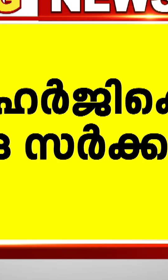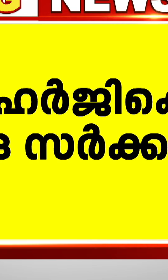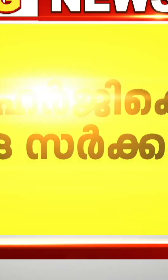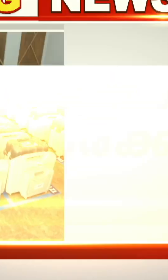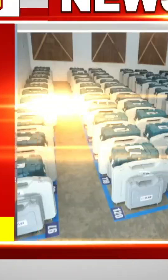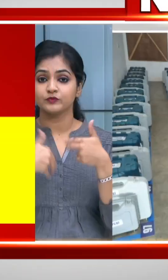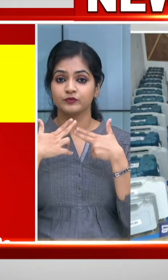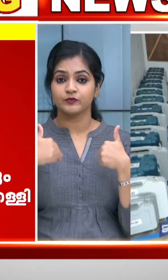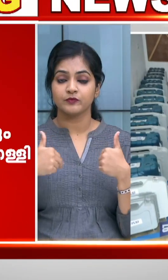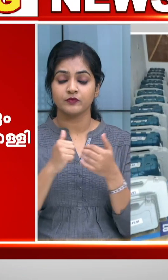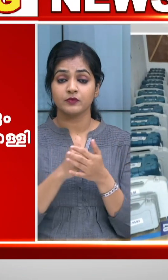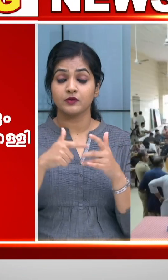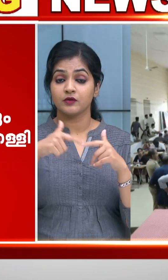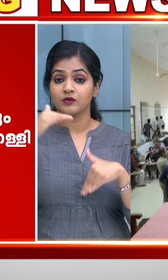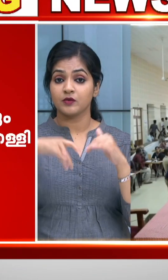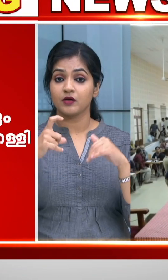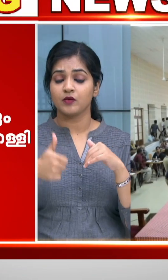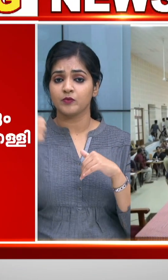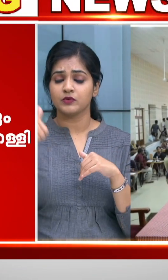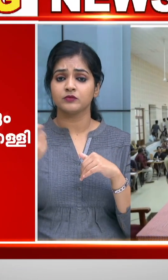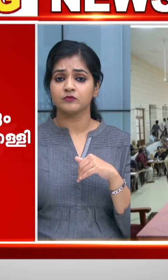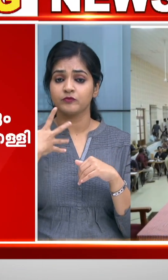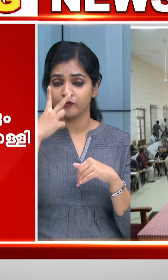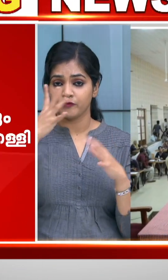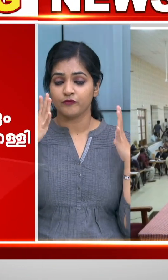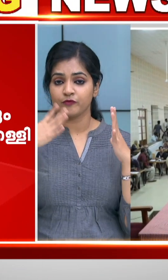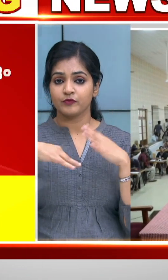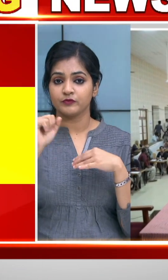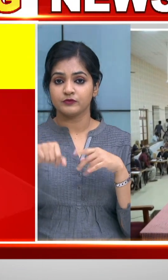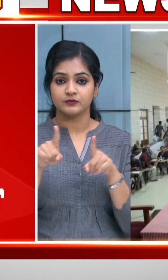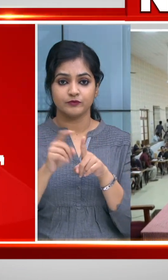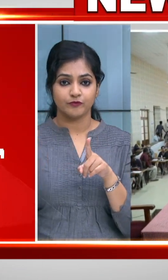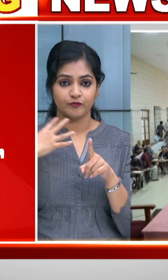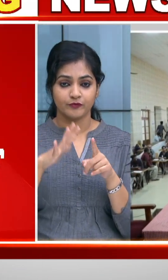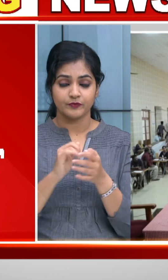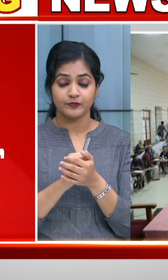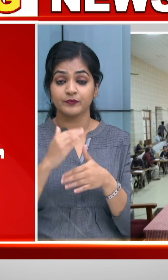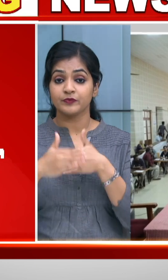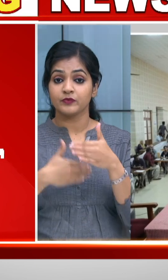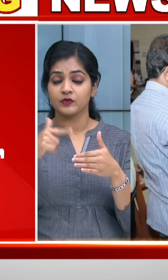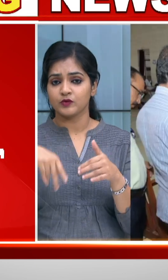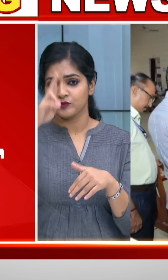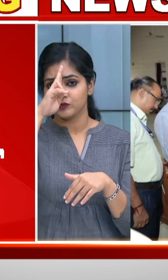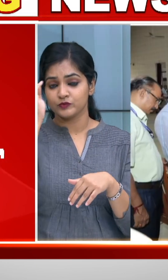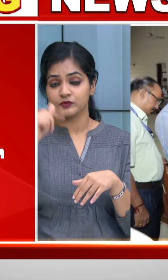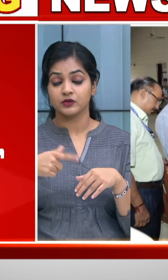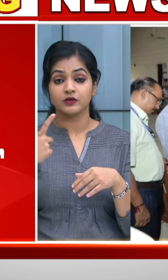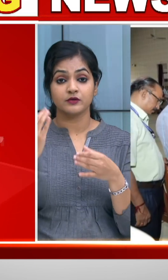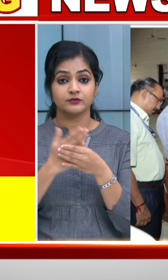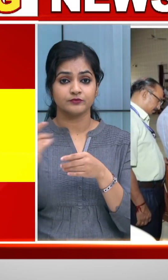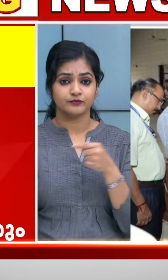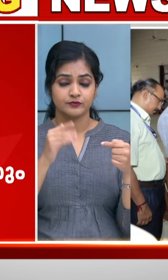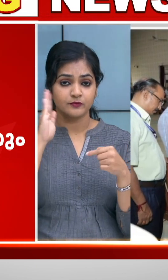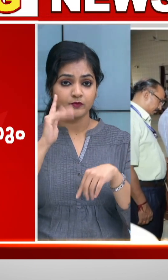ഇക്കാര്യത്തില് തെരഞ്ഞെടുപ്പ് കമ്മീഷന്റെ നിലപാടറിയണം എന്ന് ആവശ്യപ്പെടുകയായിരുന്നു. തുടർന്ന് ഉച്ചയ്ക്ക് ശേഷം കേസ് പരിഗണിച്ചപ്പോഴാണ്